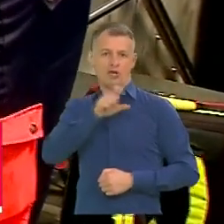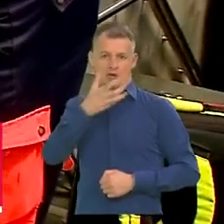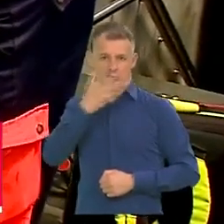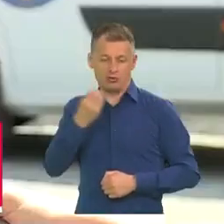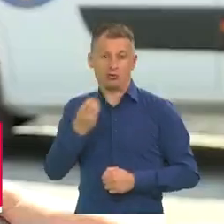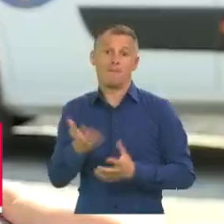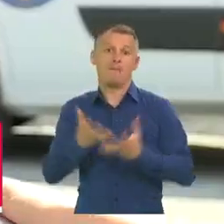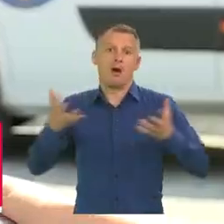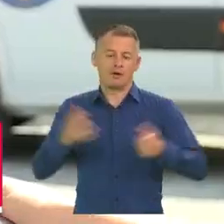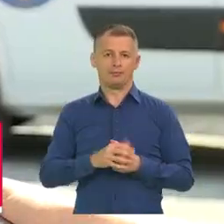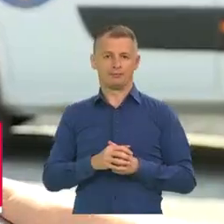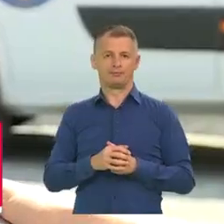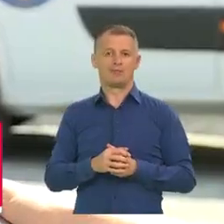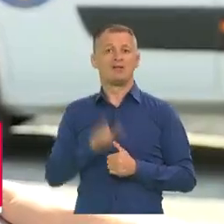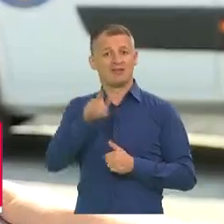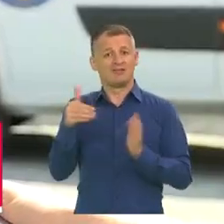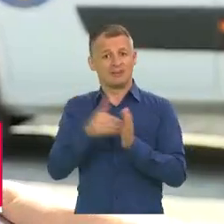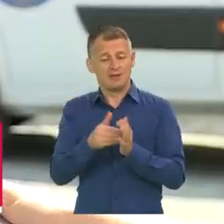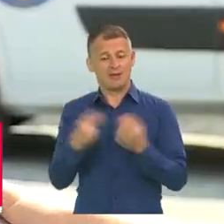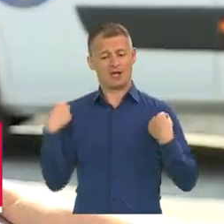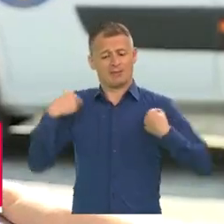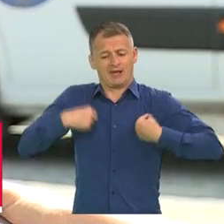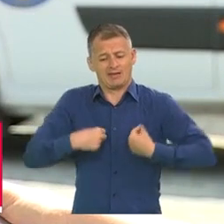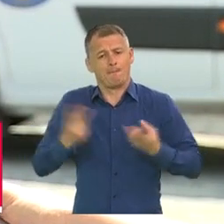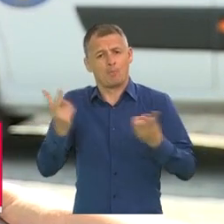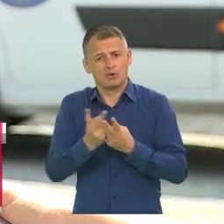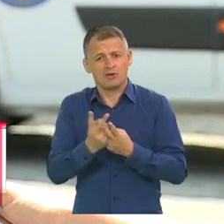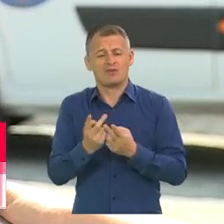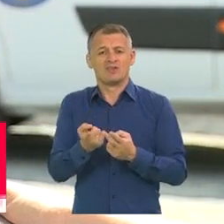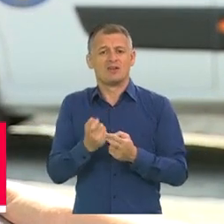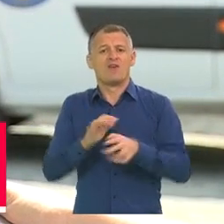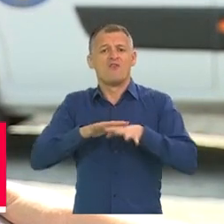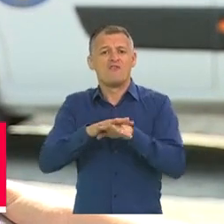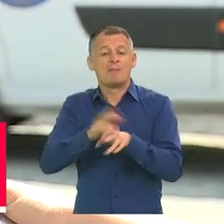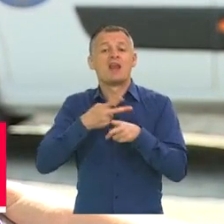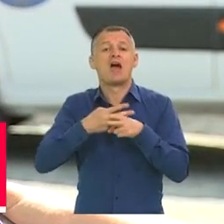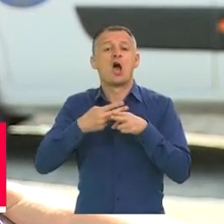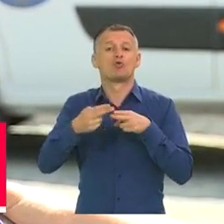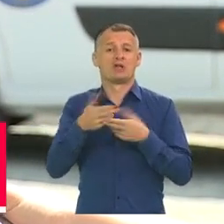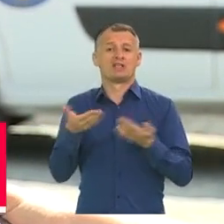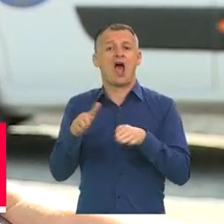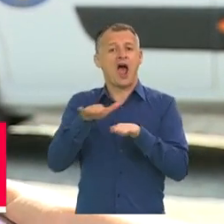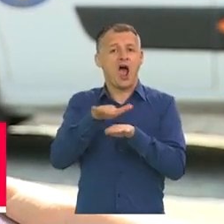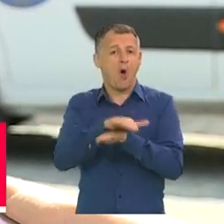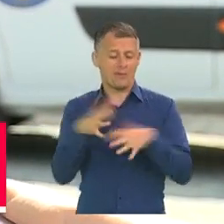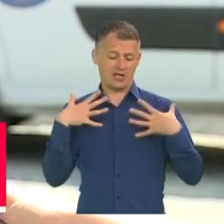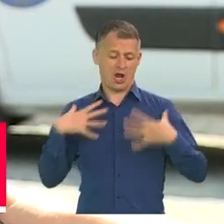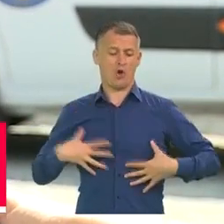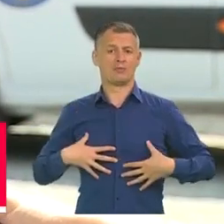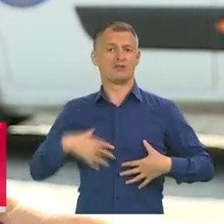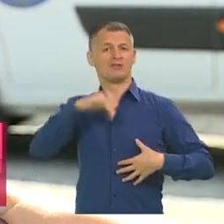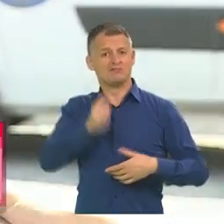îmbrace corespunzător, îmbrăcăminte amplă, lejeră, din fibre naturale, care să acopere cât mai mult din suprafața corporală, să se